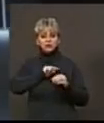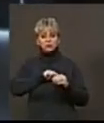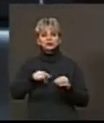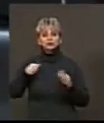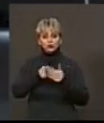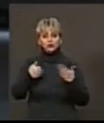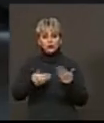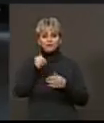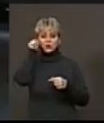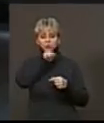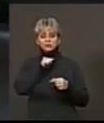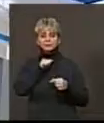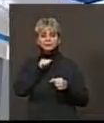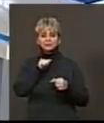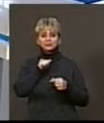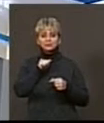до Нового года.